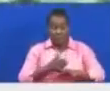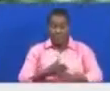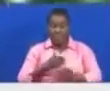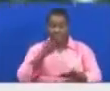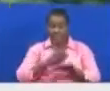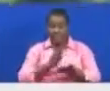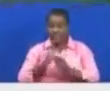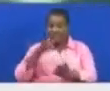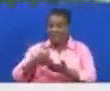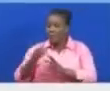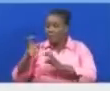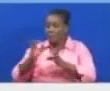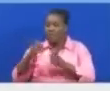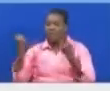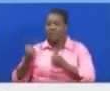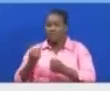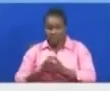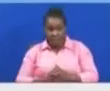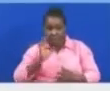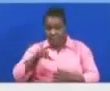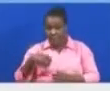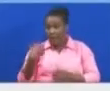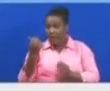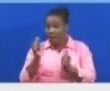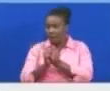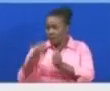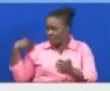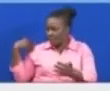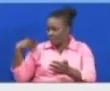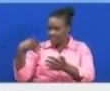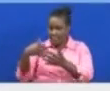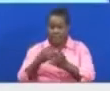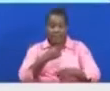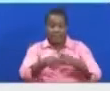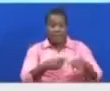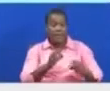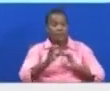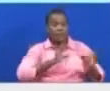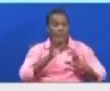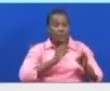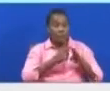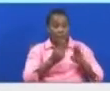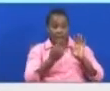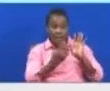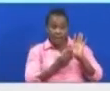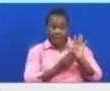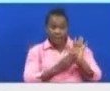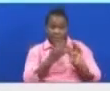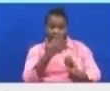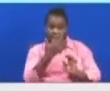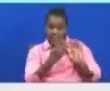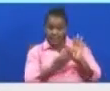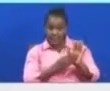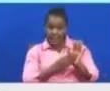mawasiliano. Kwa miaka zaidi ya 10, jumla ya miradi ya mawasiliano 956